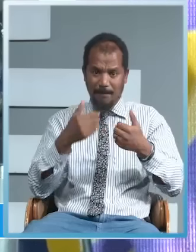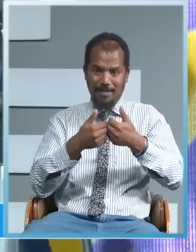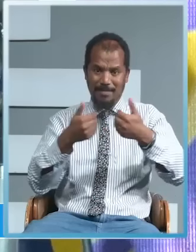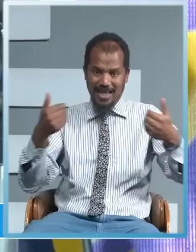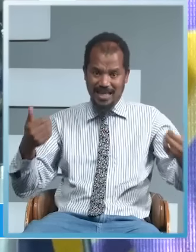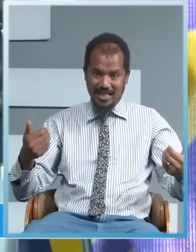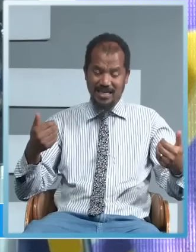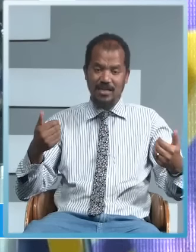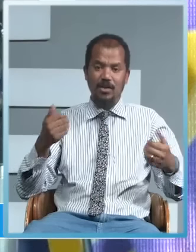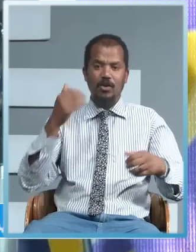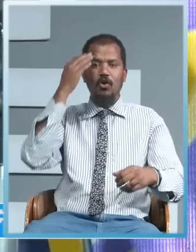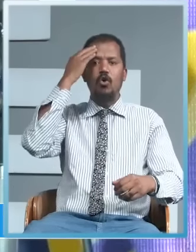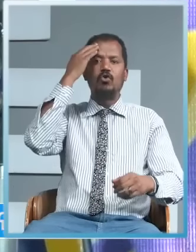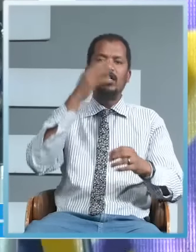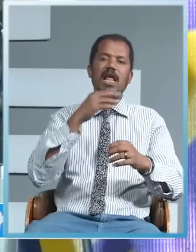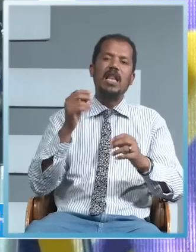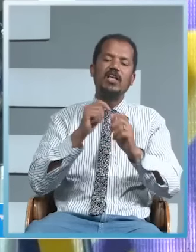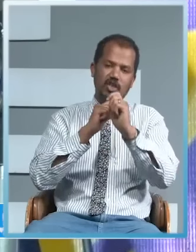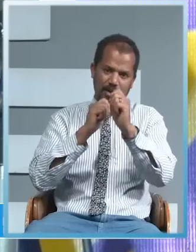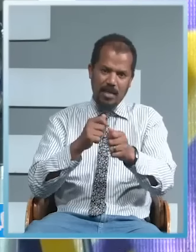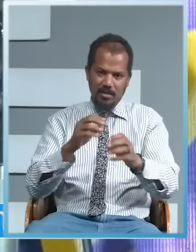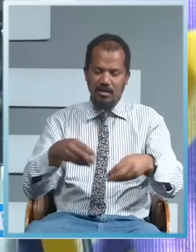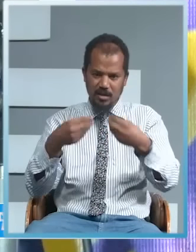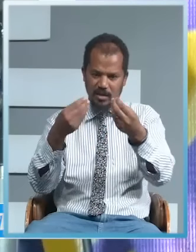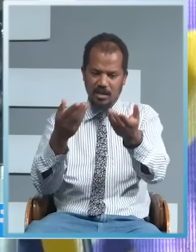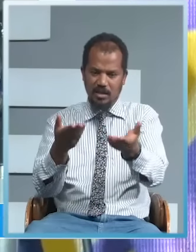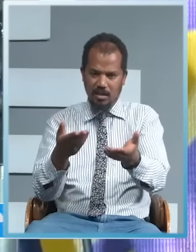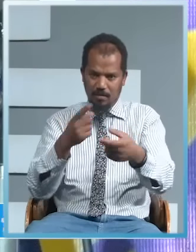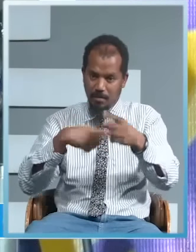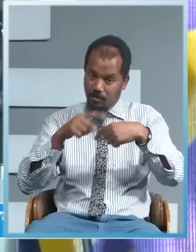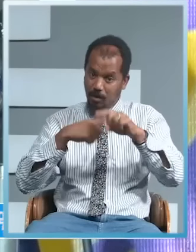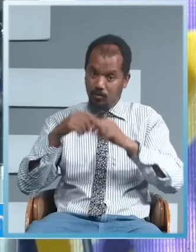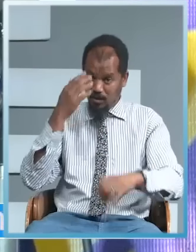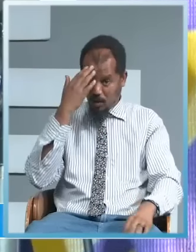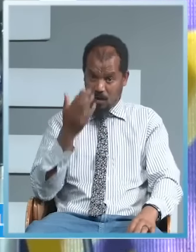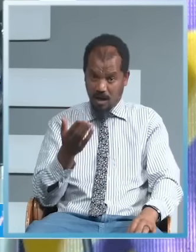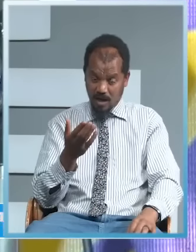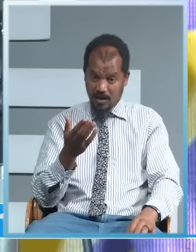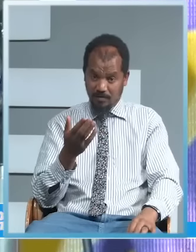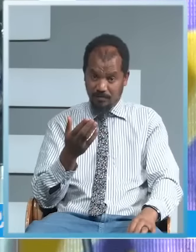በመለየት እውቅናና ሽልማት እየሰጠ መምጣቱ ይታወቃል።